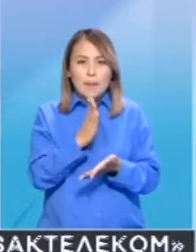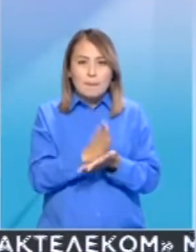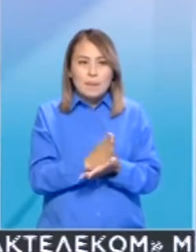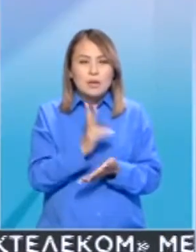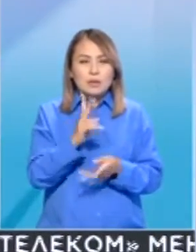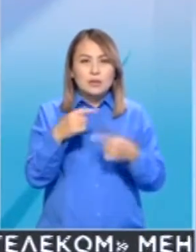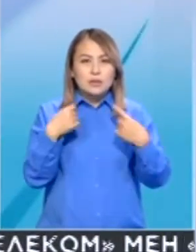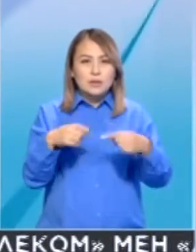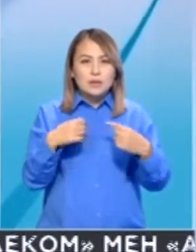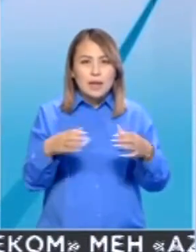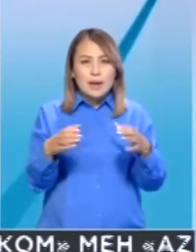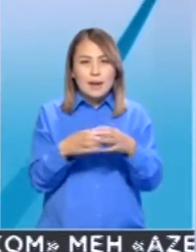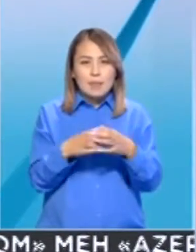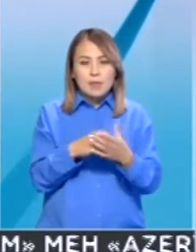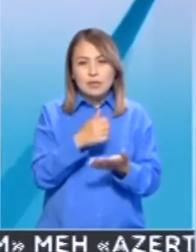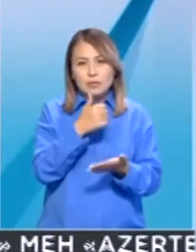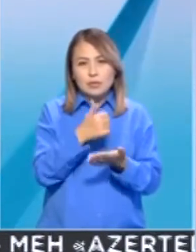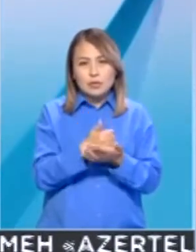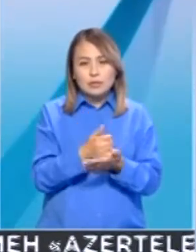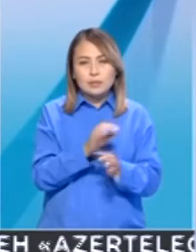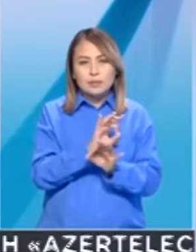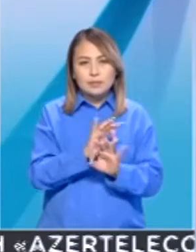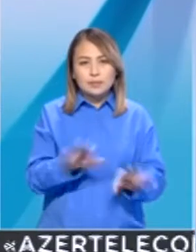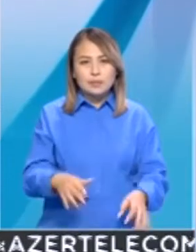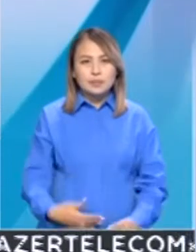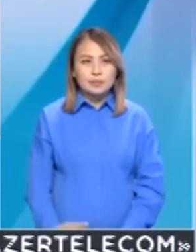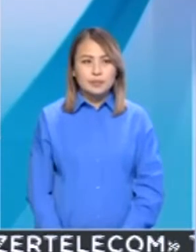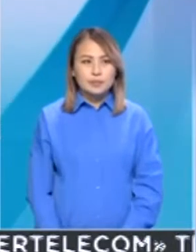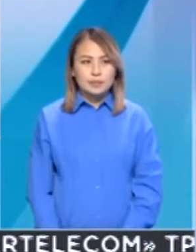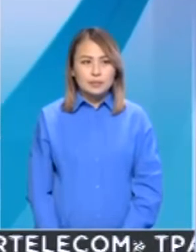сатумен айналысатын компания басшысы жағдайды былай түсіндірді.